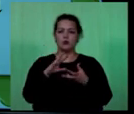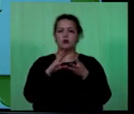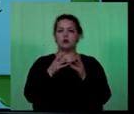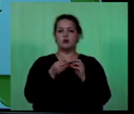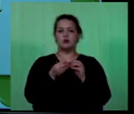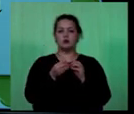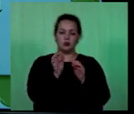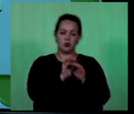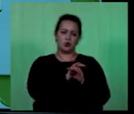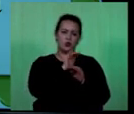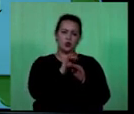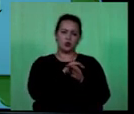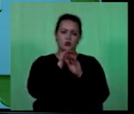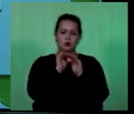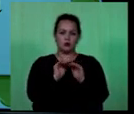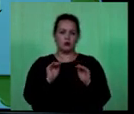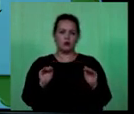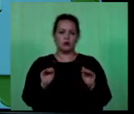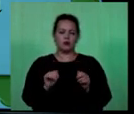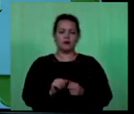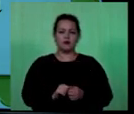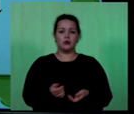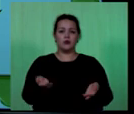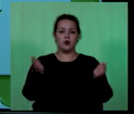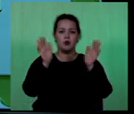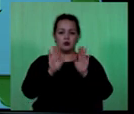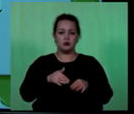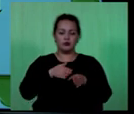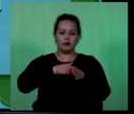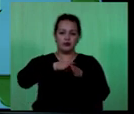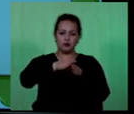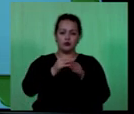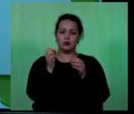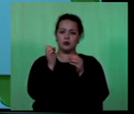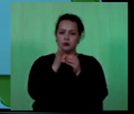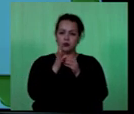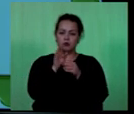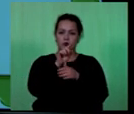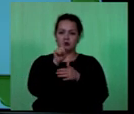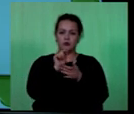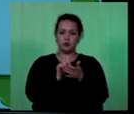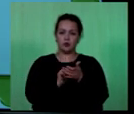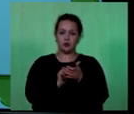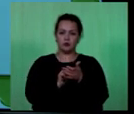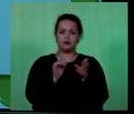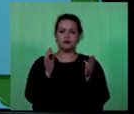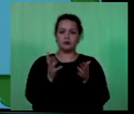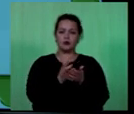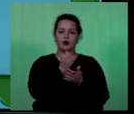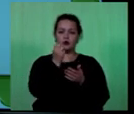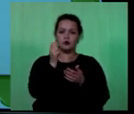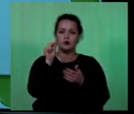молодцы ребята нам осталось выполнить 15 вопрос найди